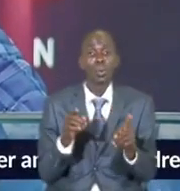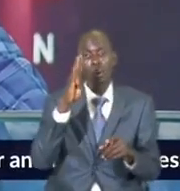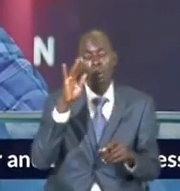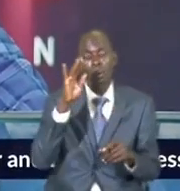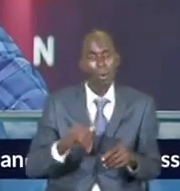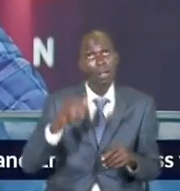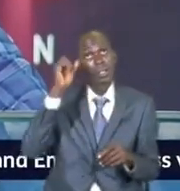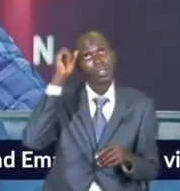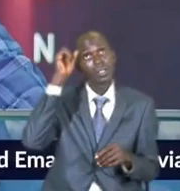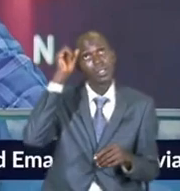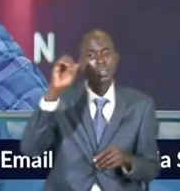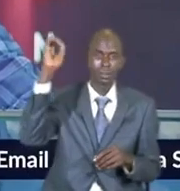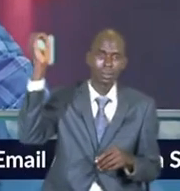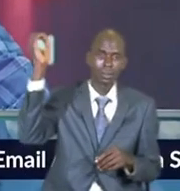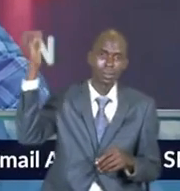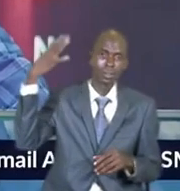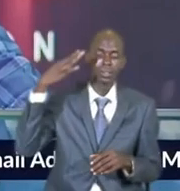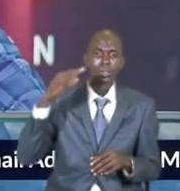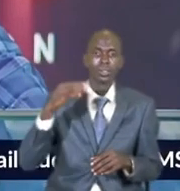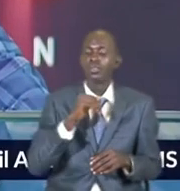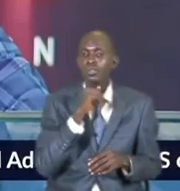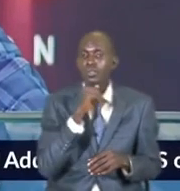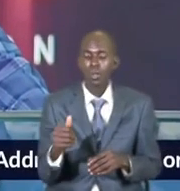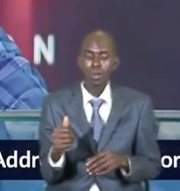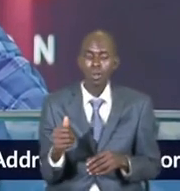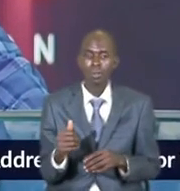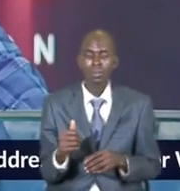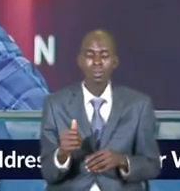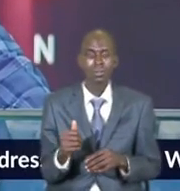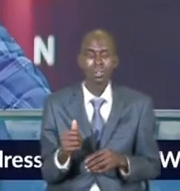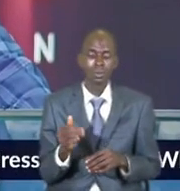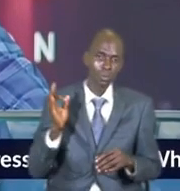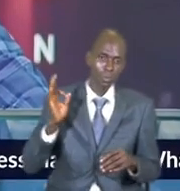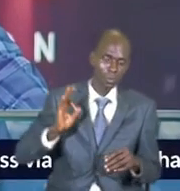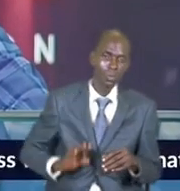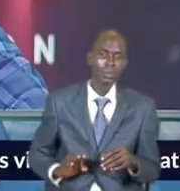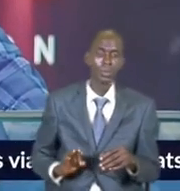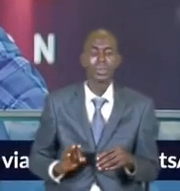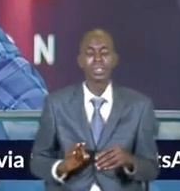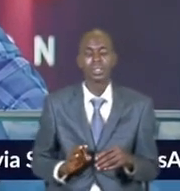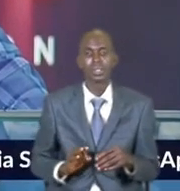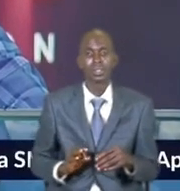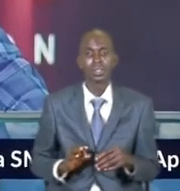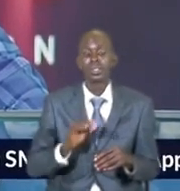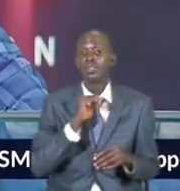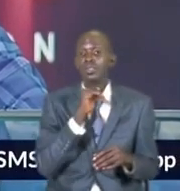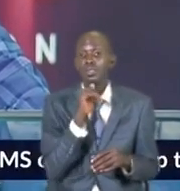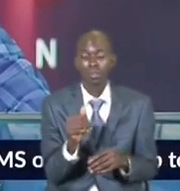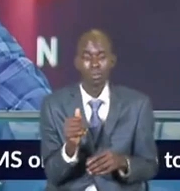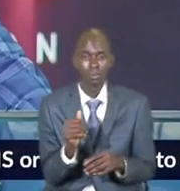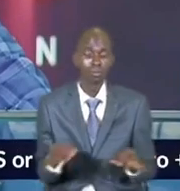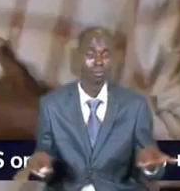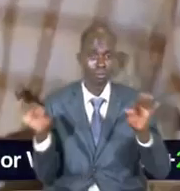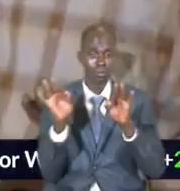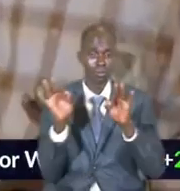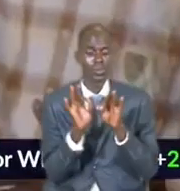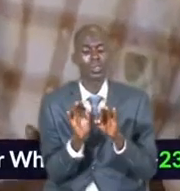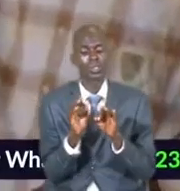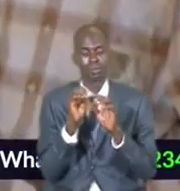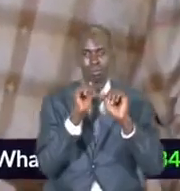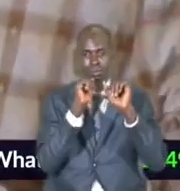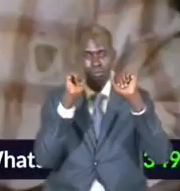Irughi eru bụ amara ọ na-enye gị, bụ ọgwụgwọ nsọ na-enye gị, nnapụta ọ na-enye gị, ọla ebe ọ na-enye gị na ndụ gị n'abalị a n'aha